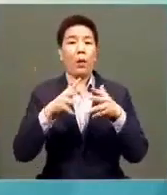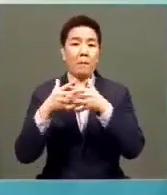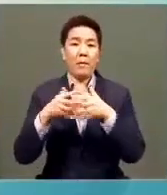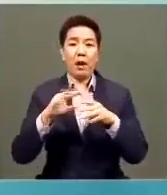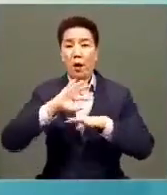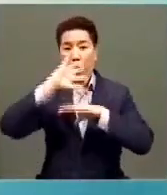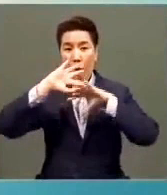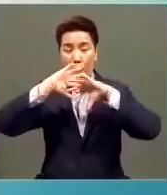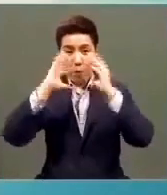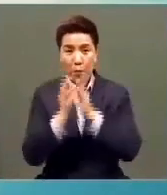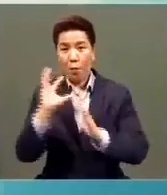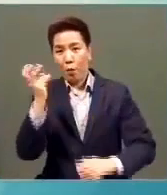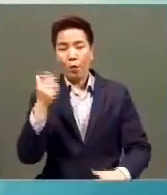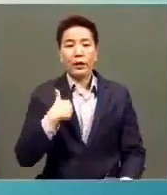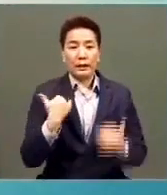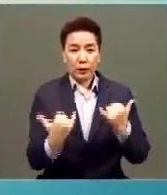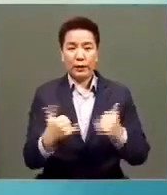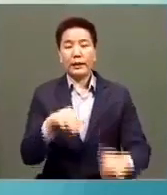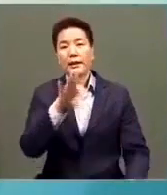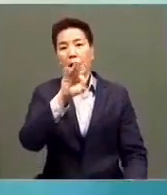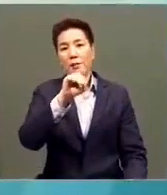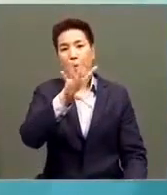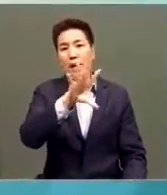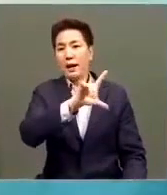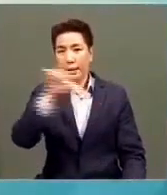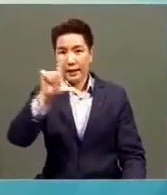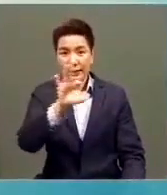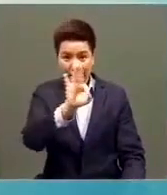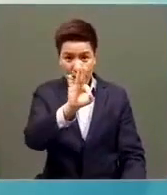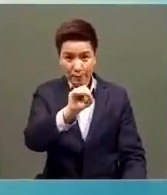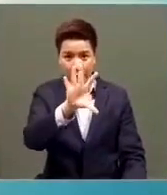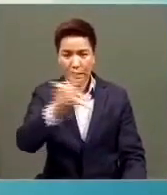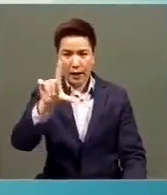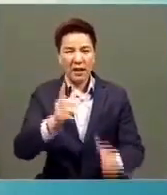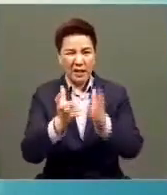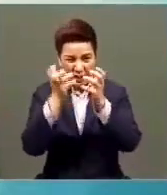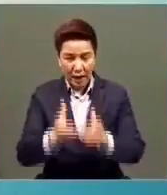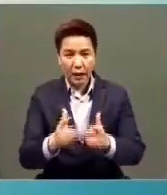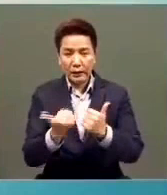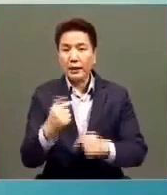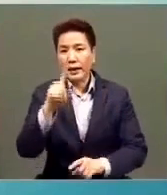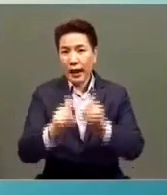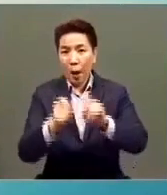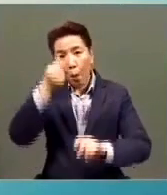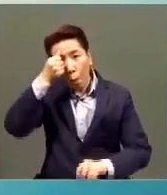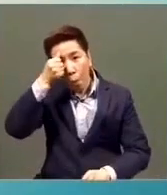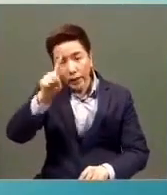วทั้งหมดถึง95 ล้านนะคะถือได้ว่าเป็นตัวเลขที่สูงจริงๆแล้วก็เสียชีวิตเพิ่มในวันเดียวเนี่ยนะ